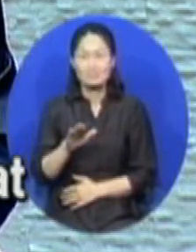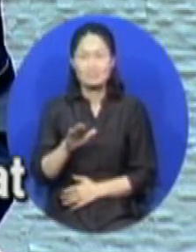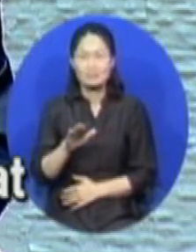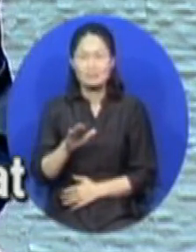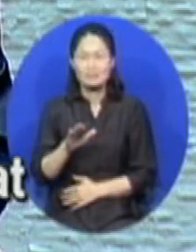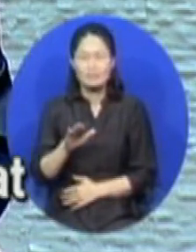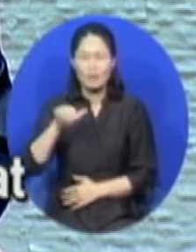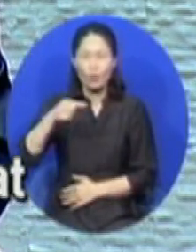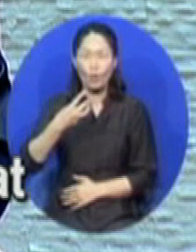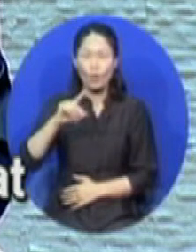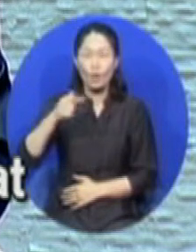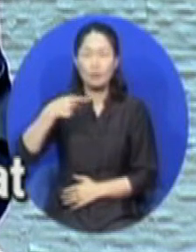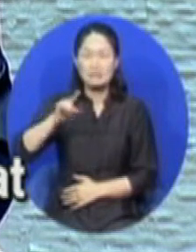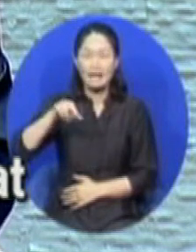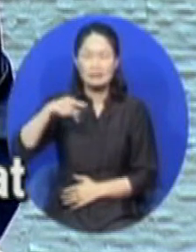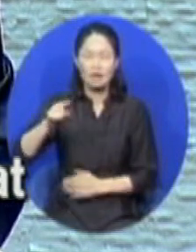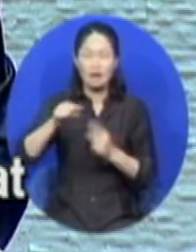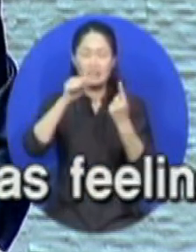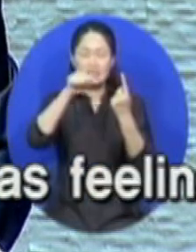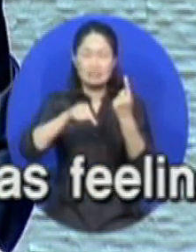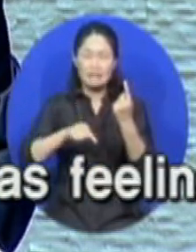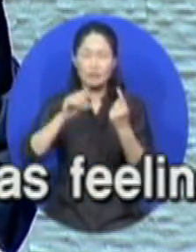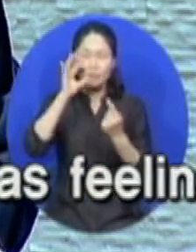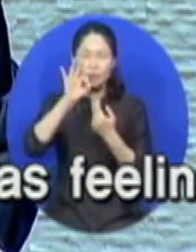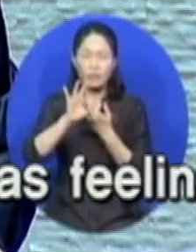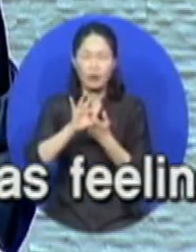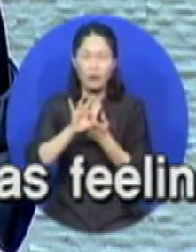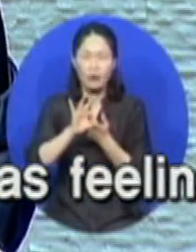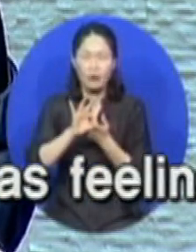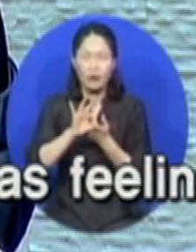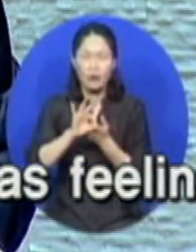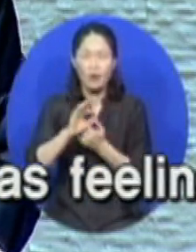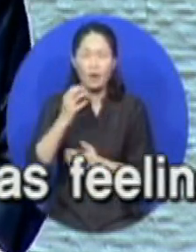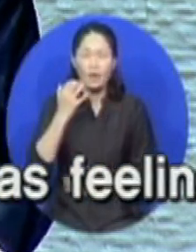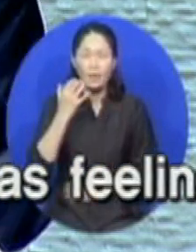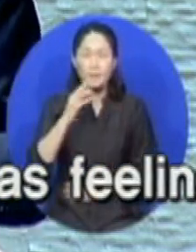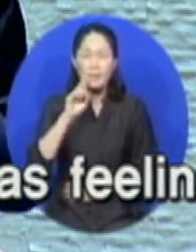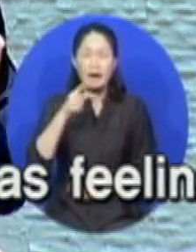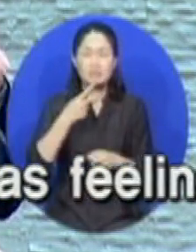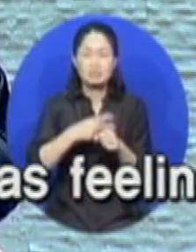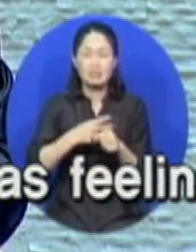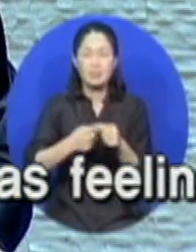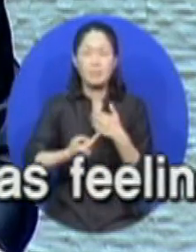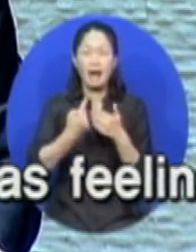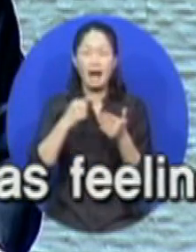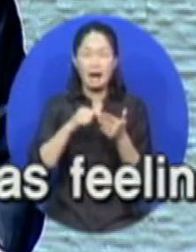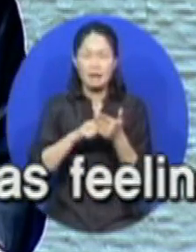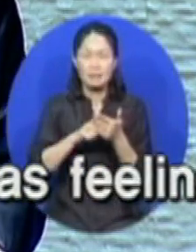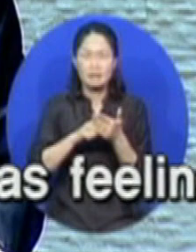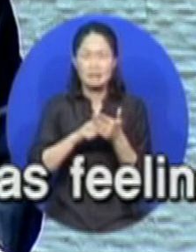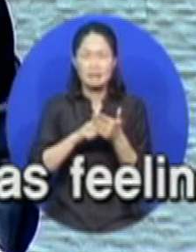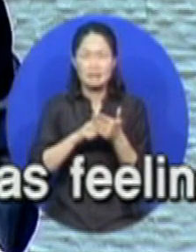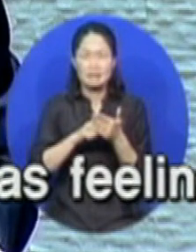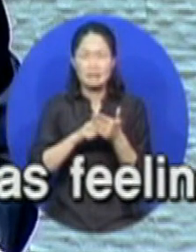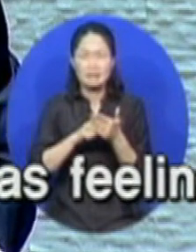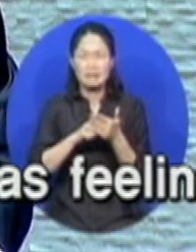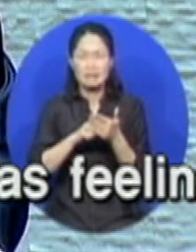골로새서 1장 29절 을 보면 그 베드로의 바울의 심정이 까 새어 나옵니다